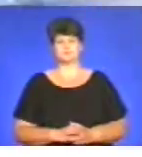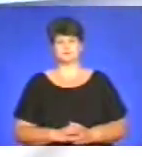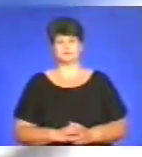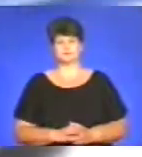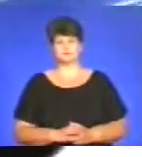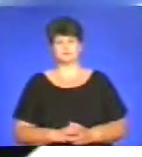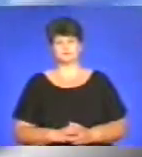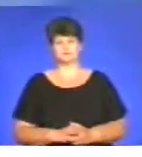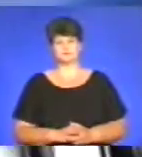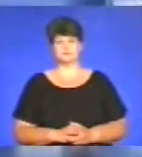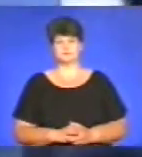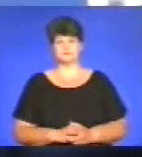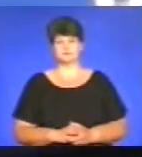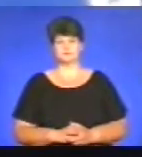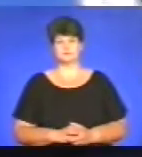МУЗЫКАЛЬНАЯ ЗАСТАВКА